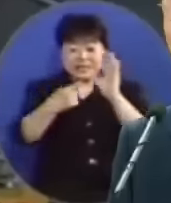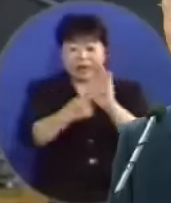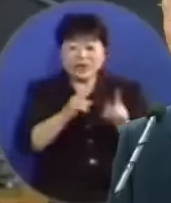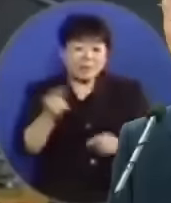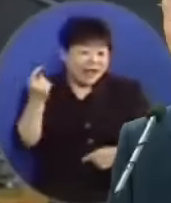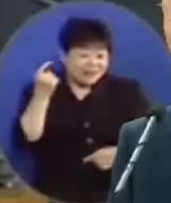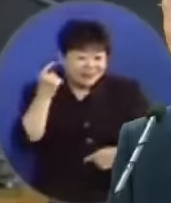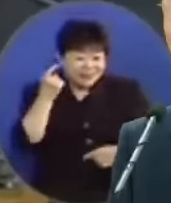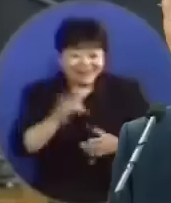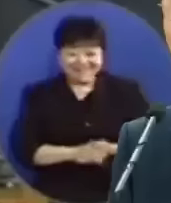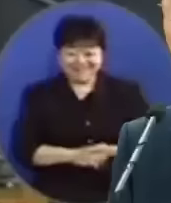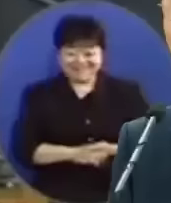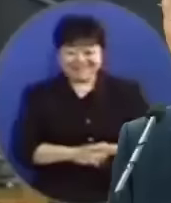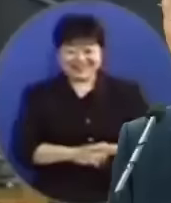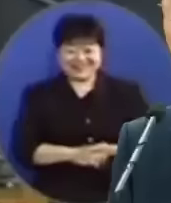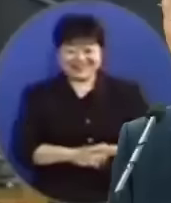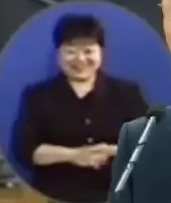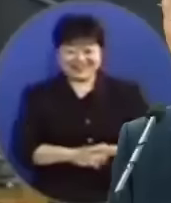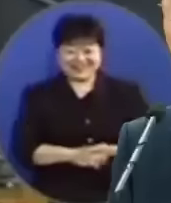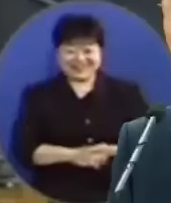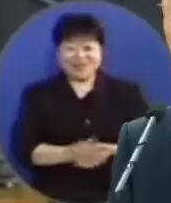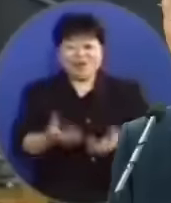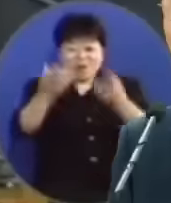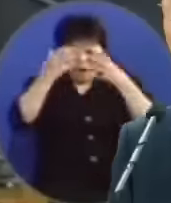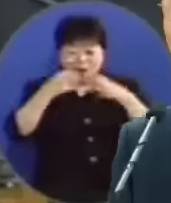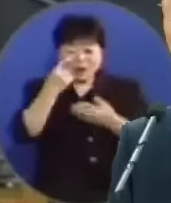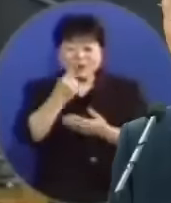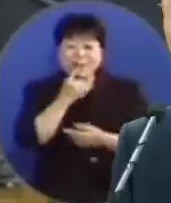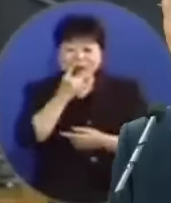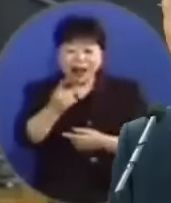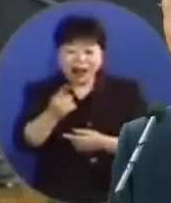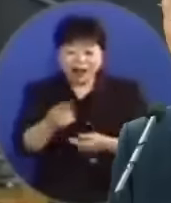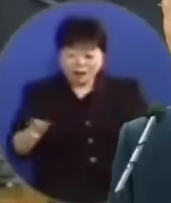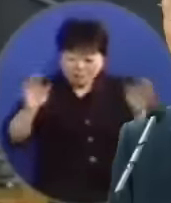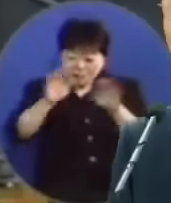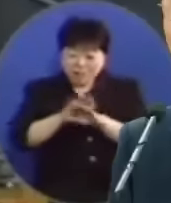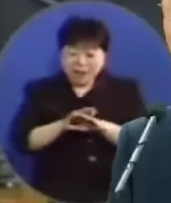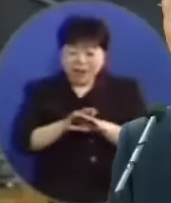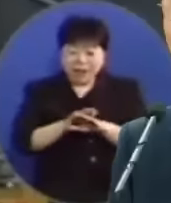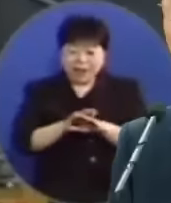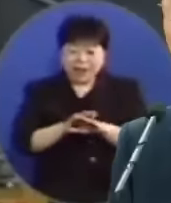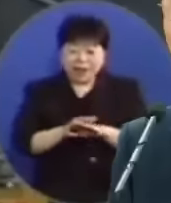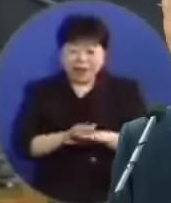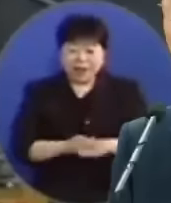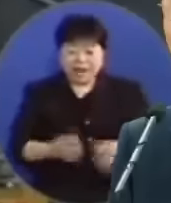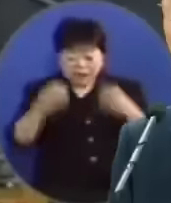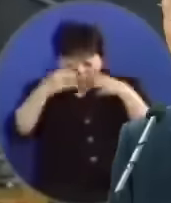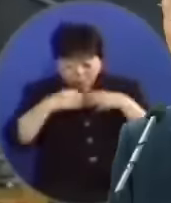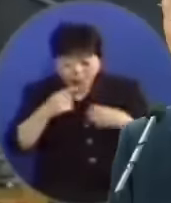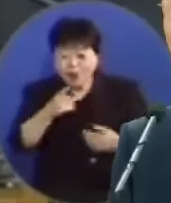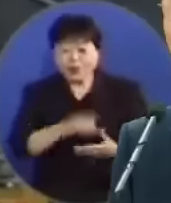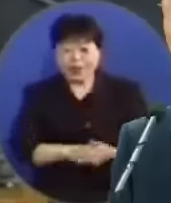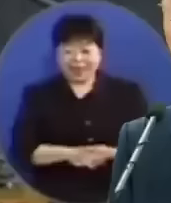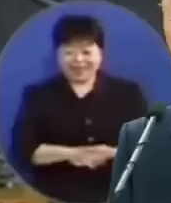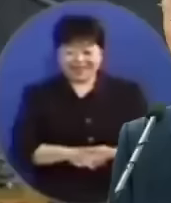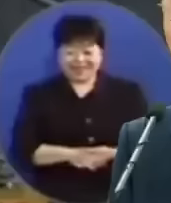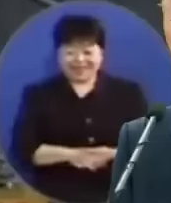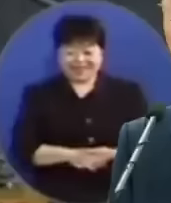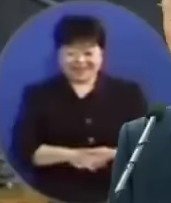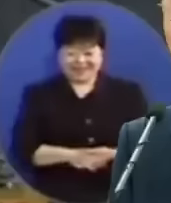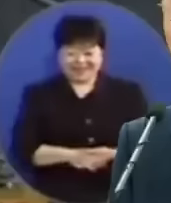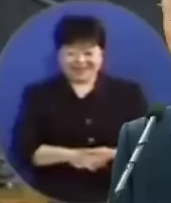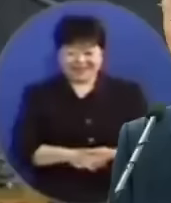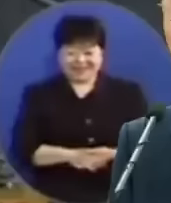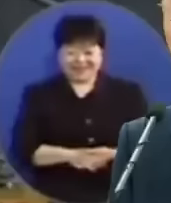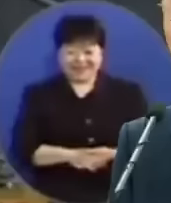들었냐? 꼭대기에 호랑이가 꼭 나타난다고 그래. 근데 잘못하면 잡혀 먹는다. 그러니까